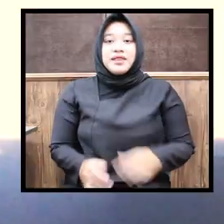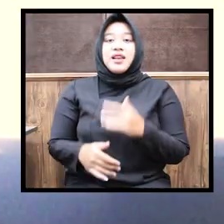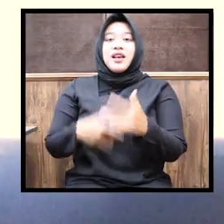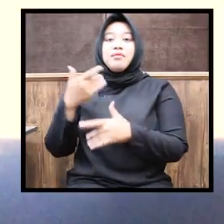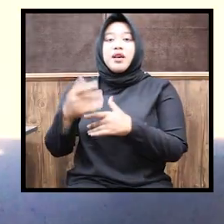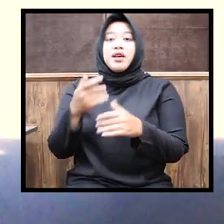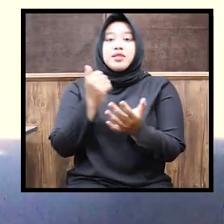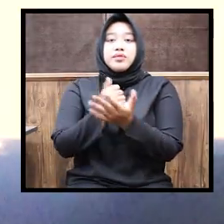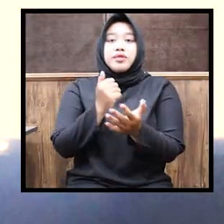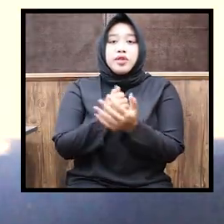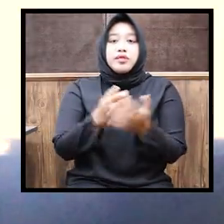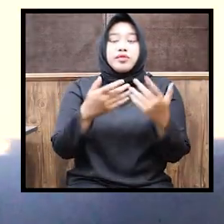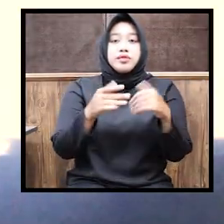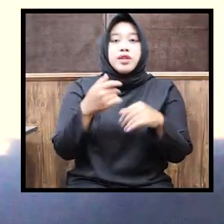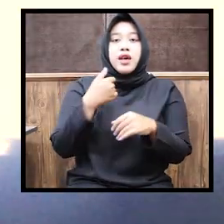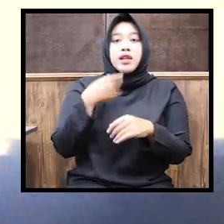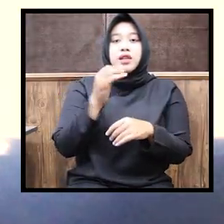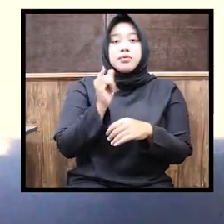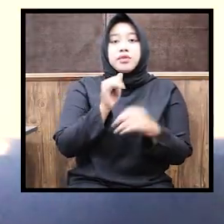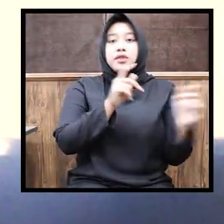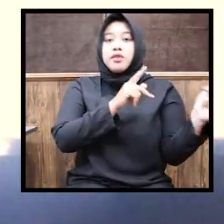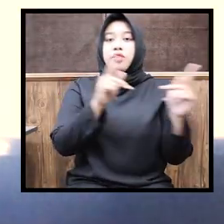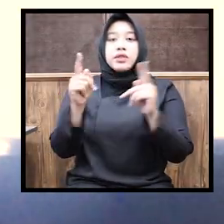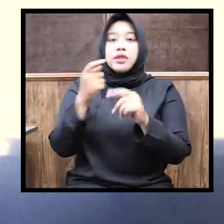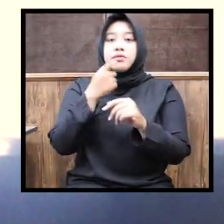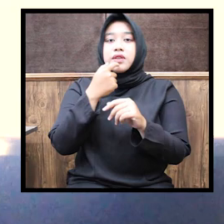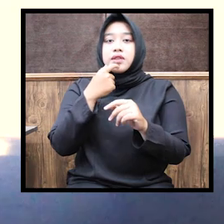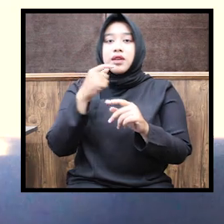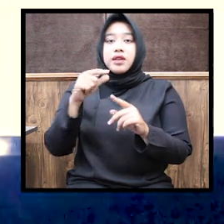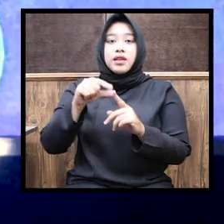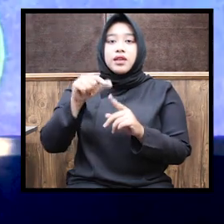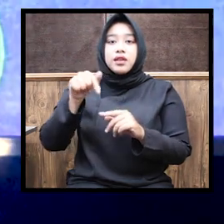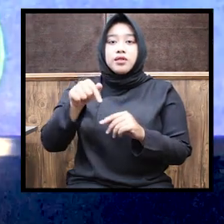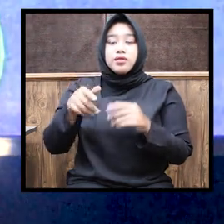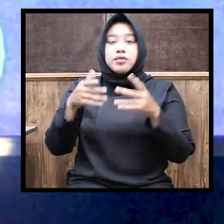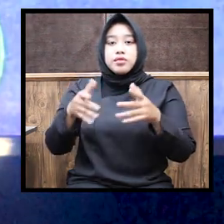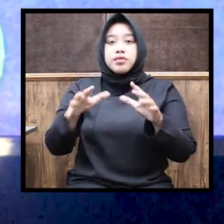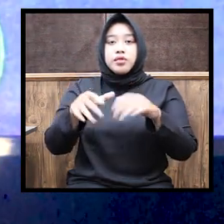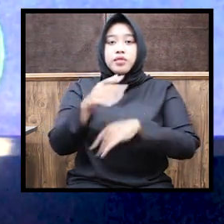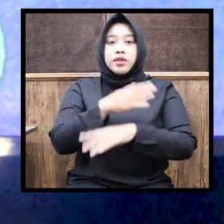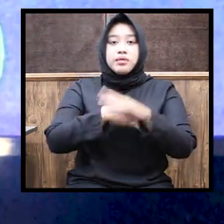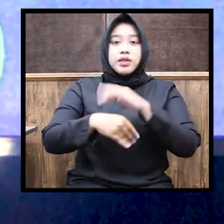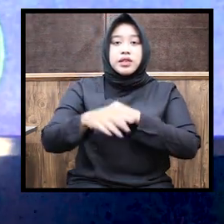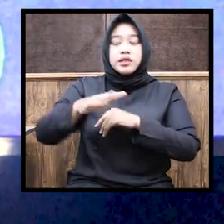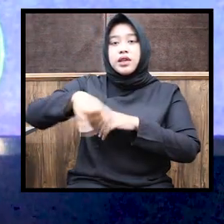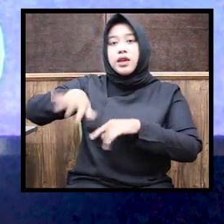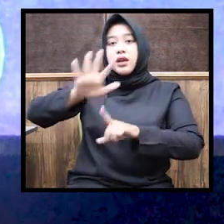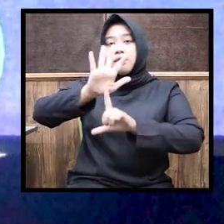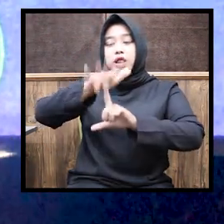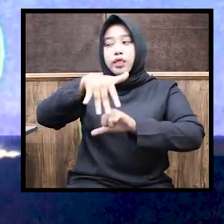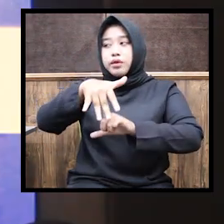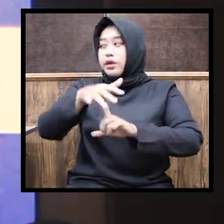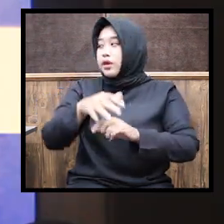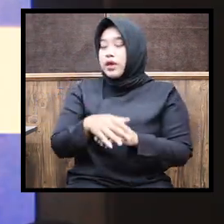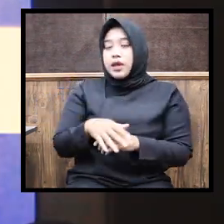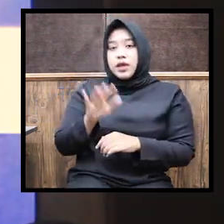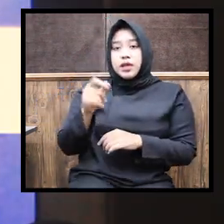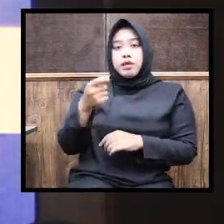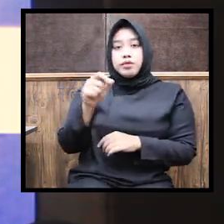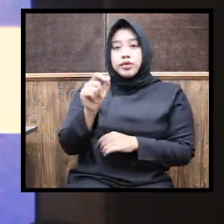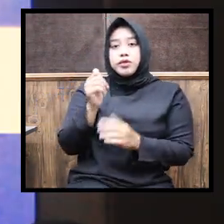wld sudah punya Konsep profiling ini Pak untuk divabel yang ada di Bantul gitu saya tanyain betul